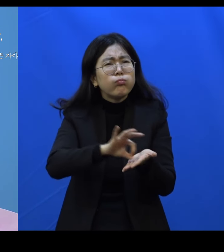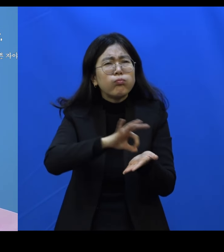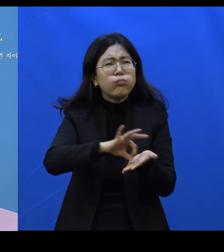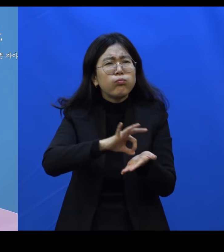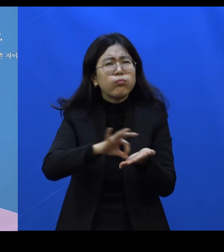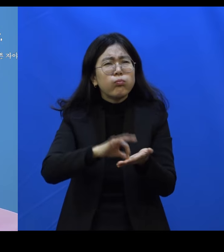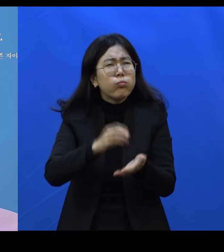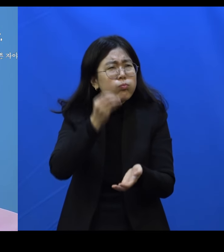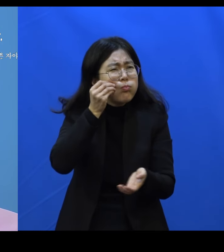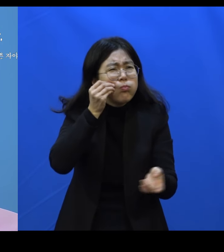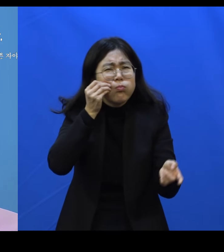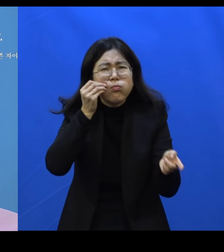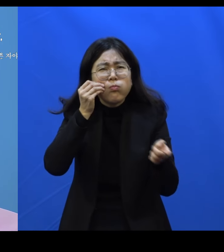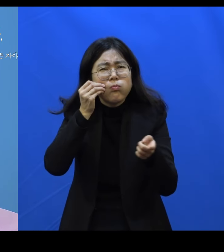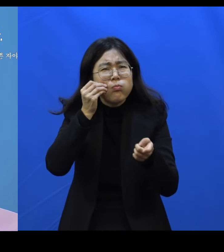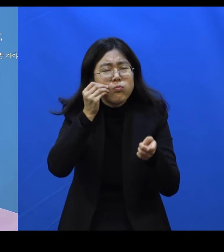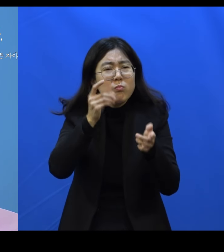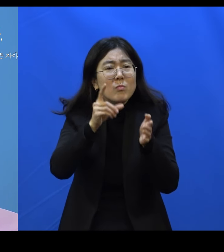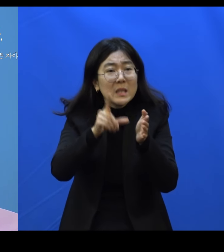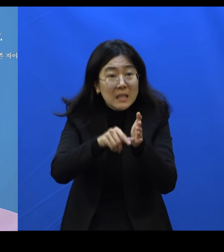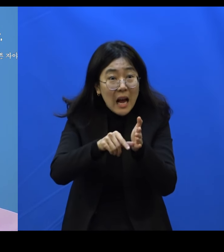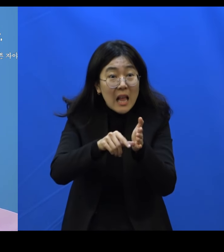쉬어야 할 때가 있어요. 충분히.